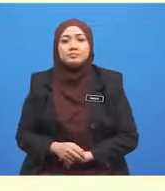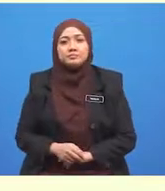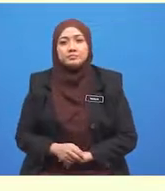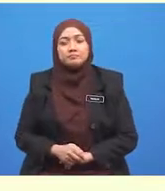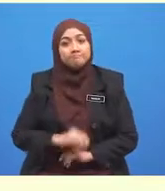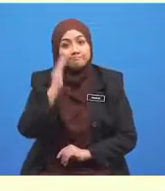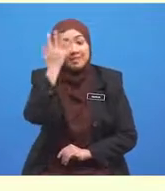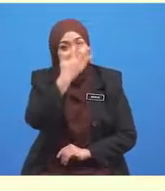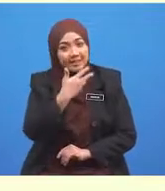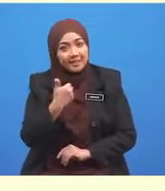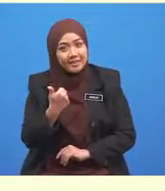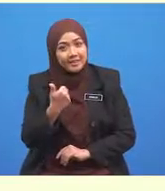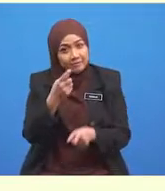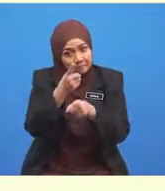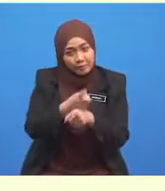Cantik kan?